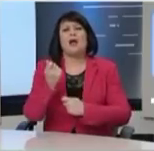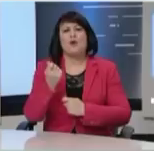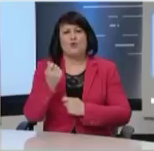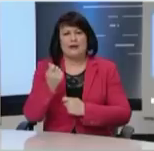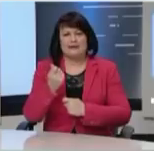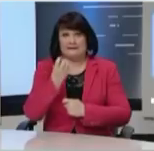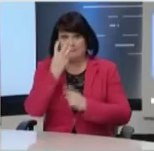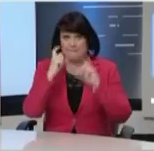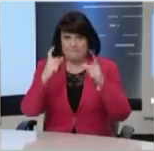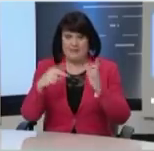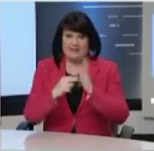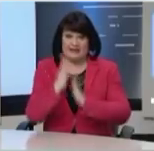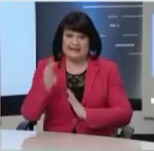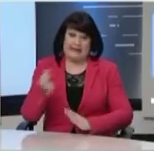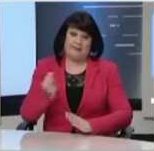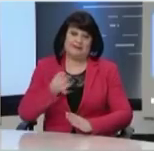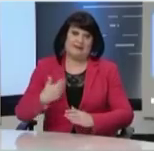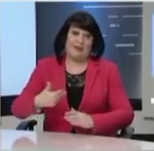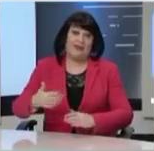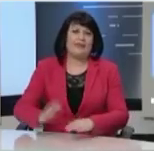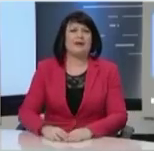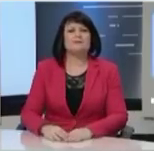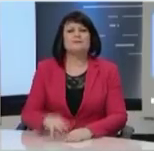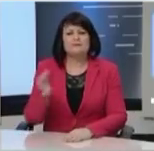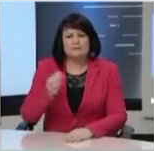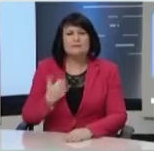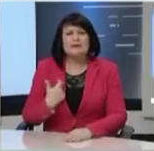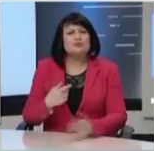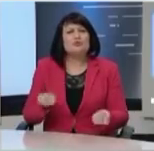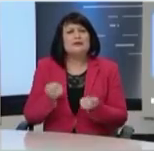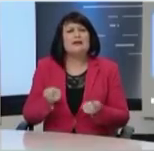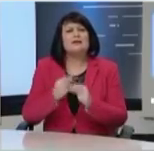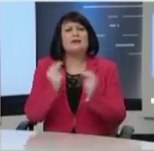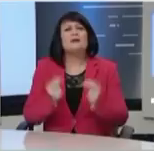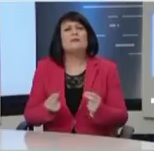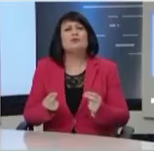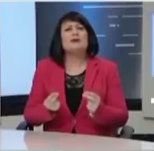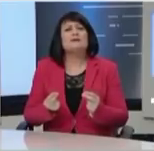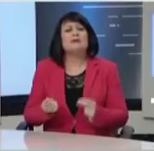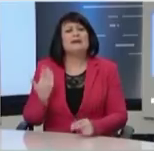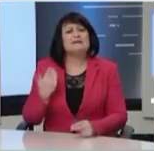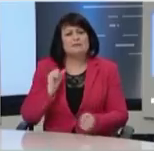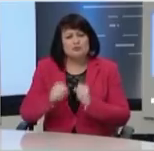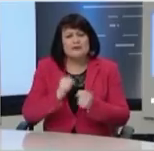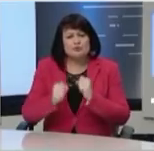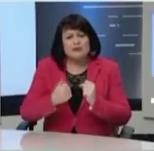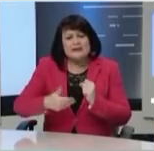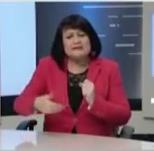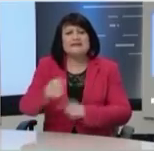2014. Για πείτε μας όμως, τι απέγινε η επόμενη απόπειρά σας τότε να βγείτε στις